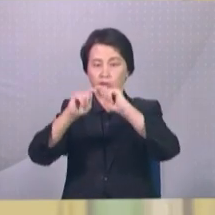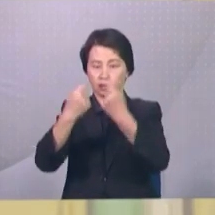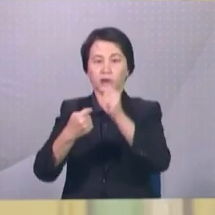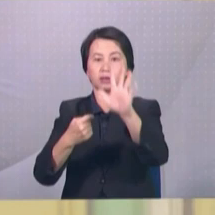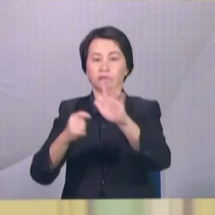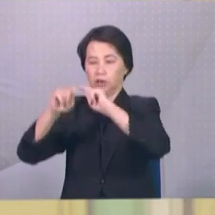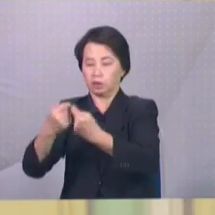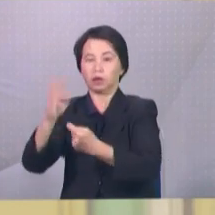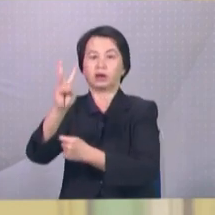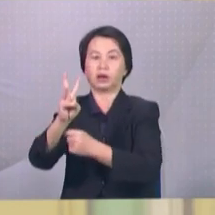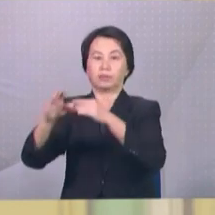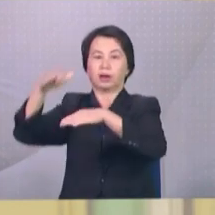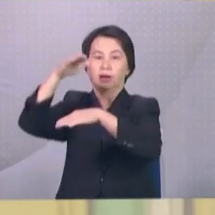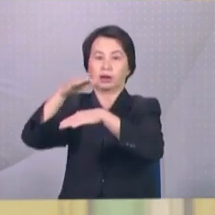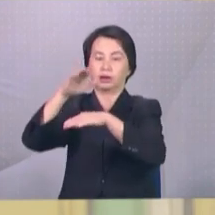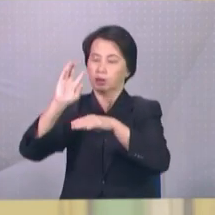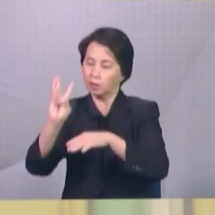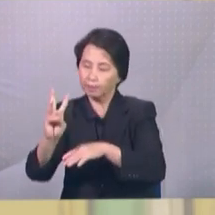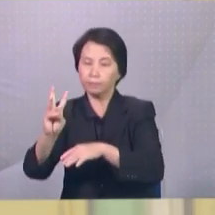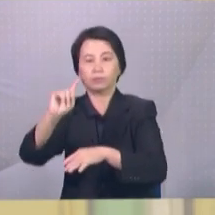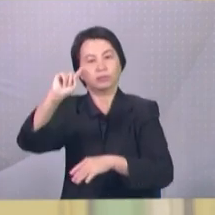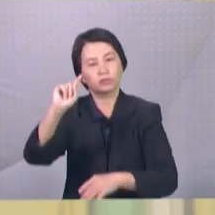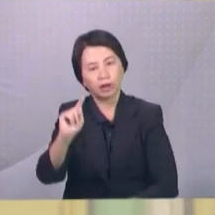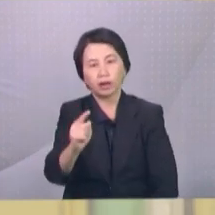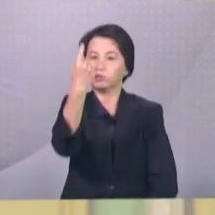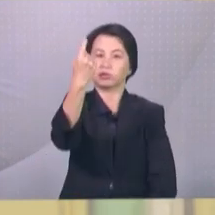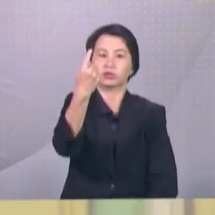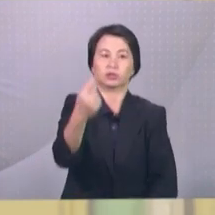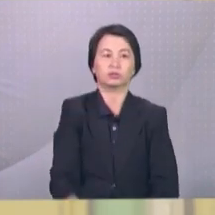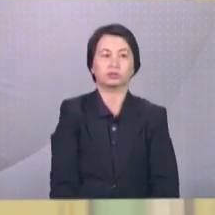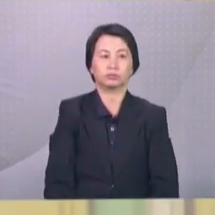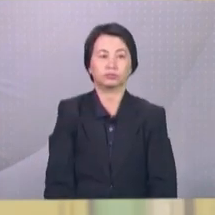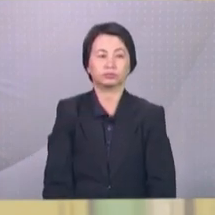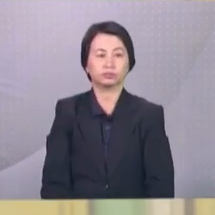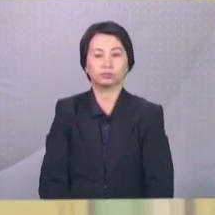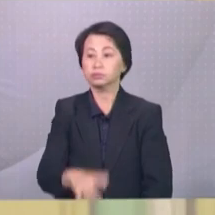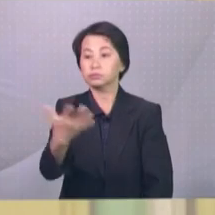5 dan tingkatan 6 sahaja. Okey. Ada lagi?